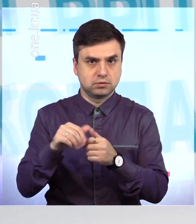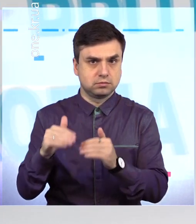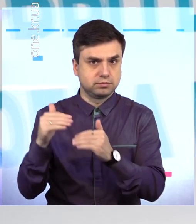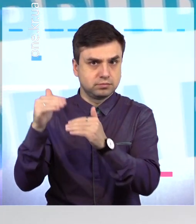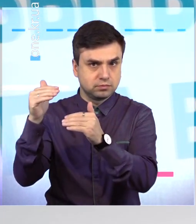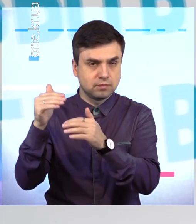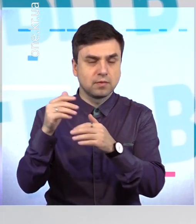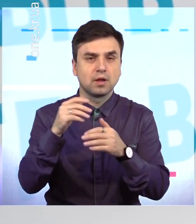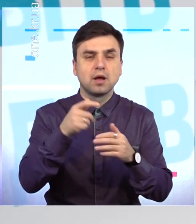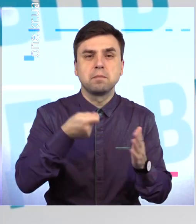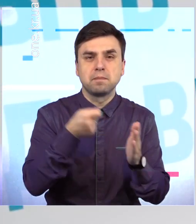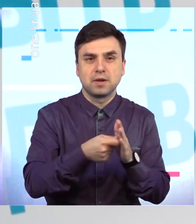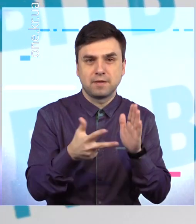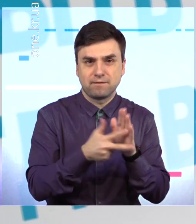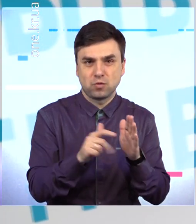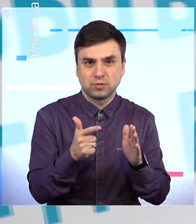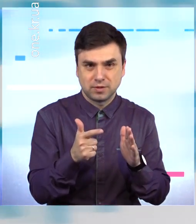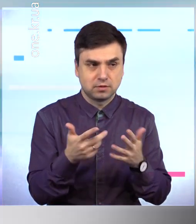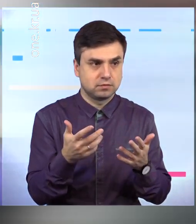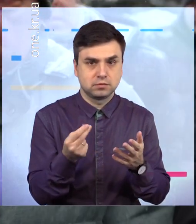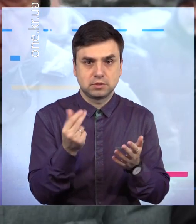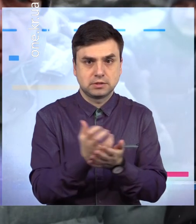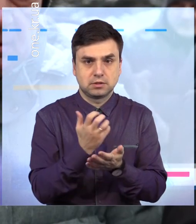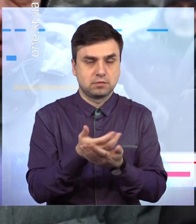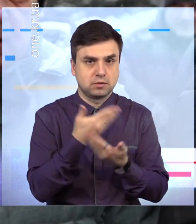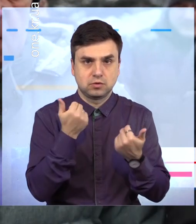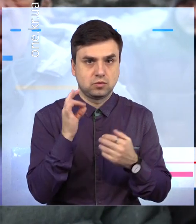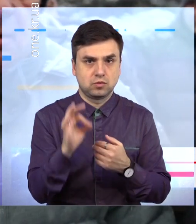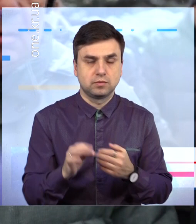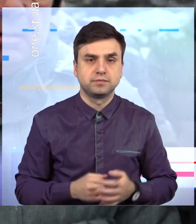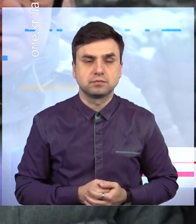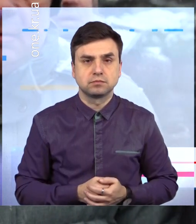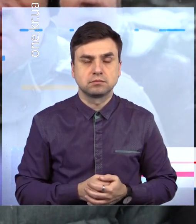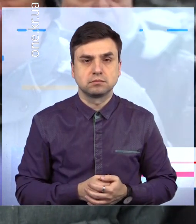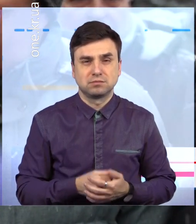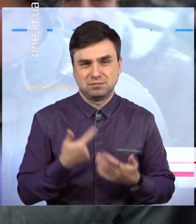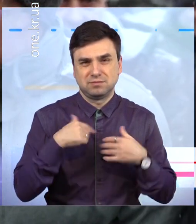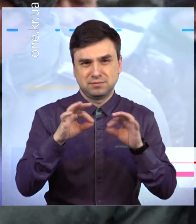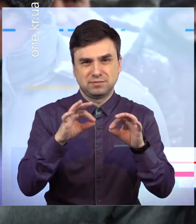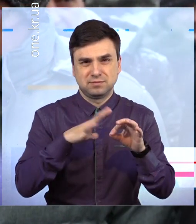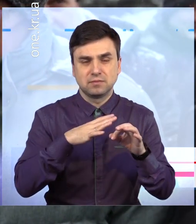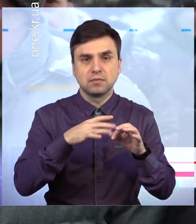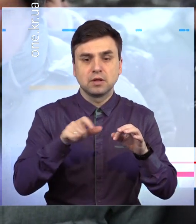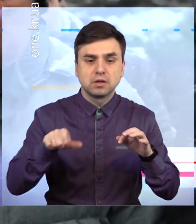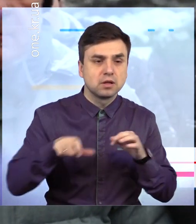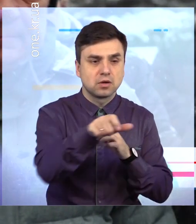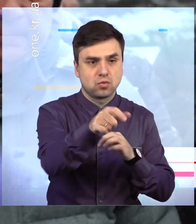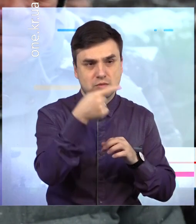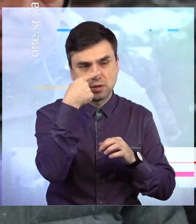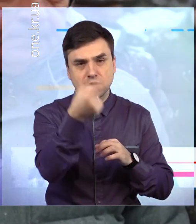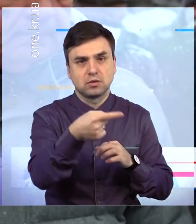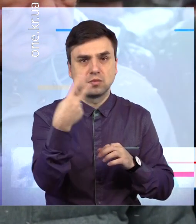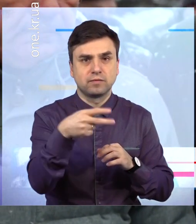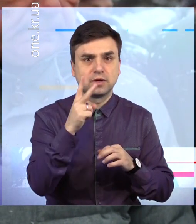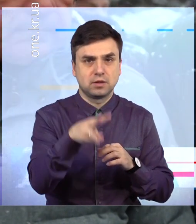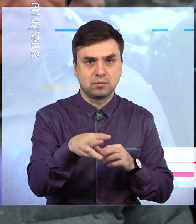у 8 гривень перевізники фактично працюють собі на збиток. Ти не відбиваєш навіть в одну сторону, я говорю, це розстояння. Кілометраж ти проїхав, тобі